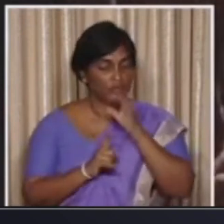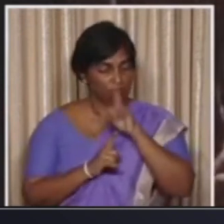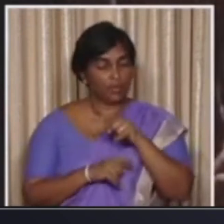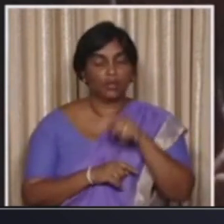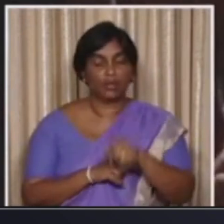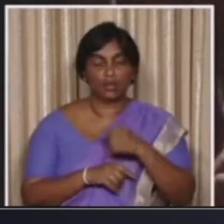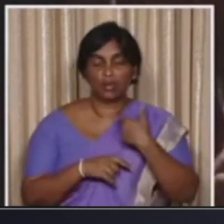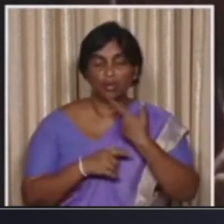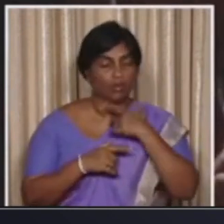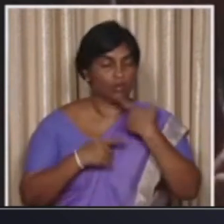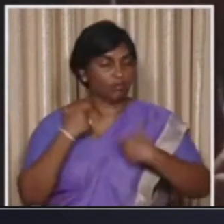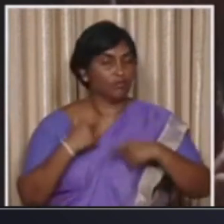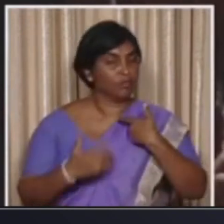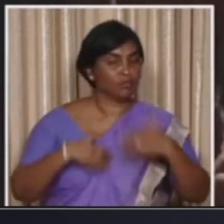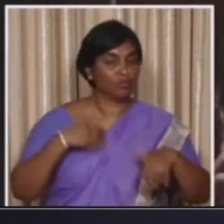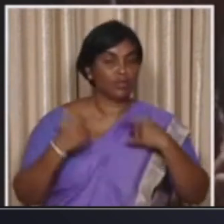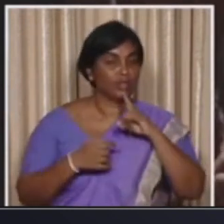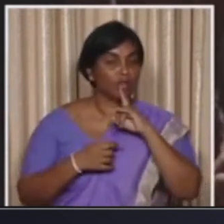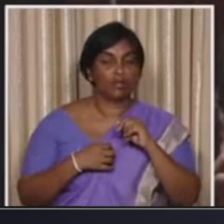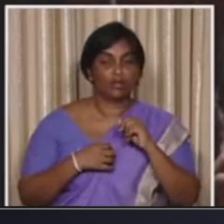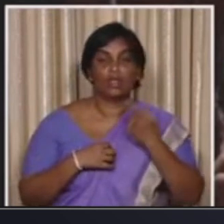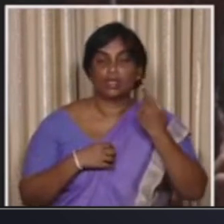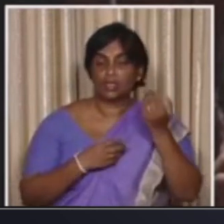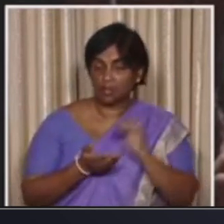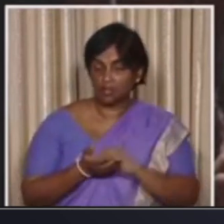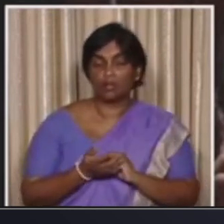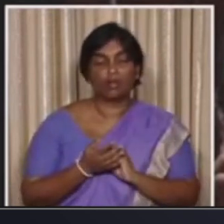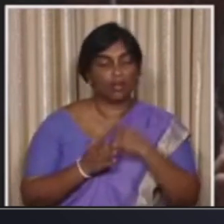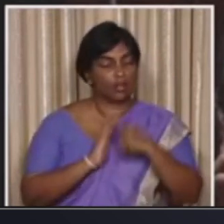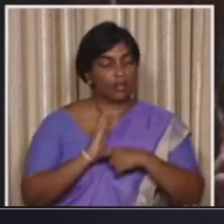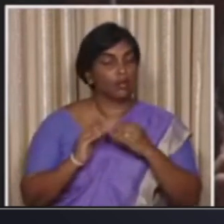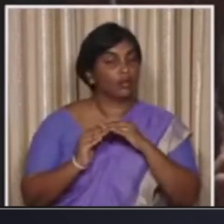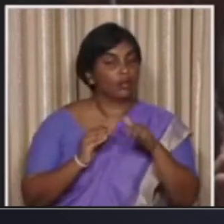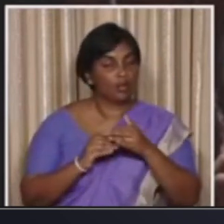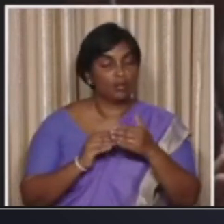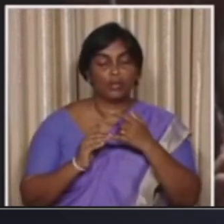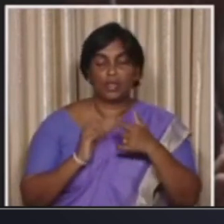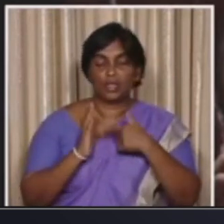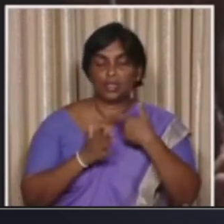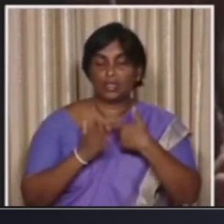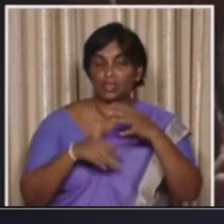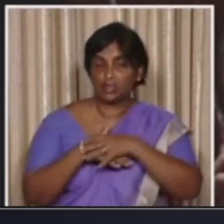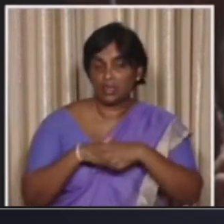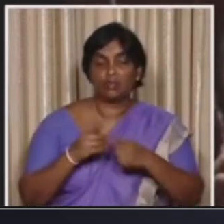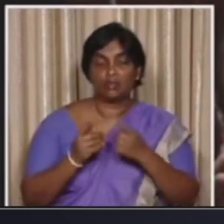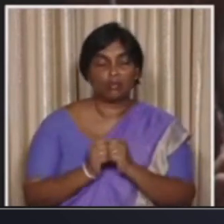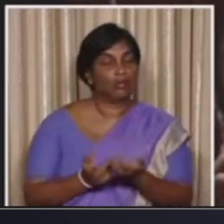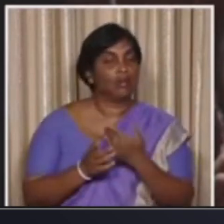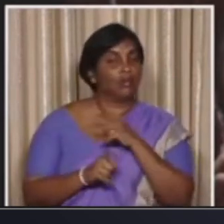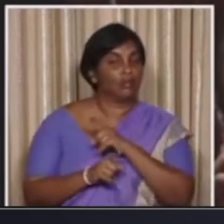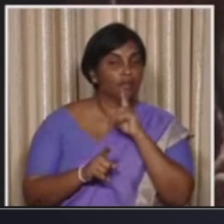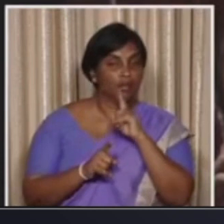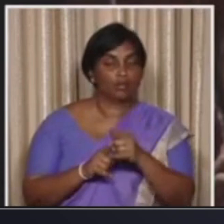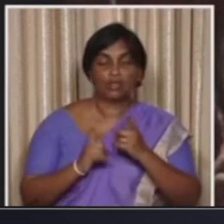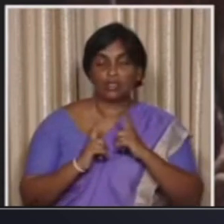මේ සාටෝප කතා කියලා මොනවද මේ උත්සාහ කරන්නේ? යාලි වතාවක් රට ගම මේ ජාති අන්දන්න නේද? මෙයා කියනවා